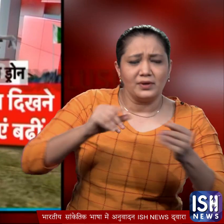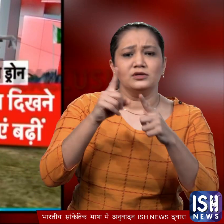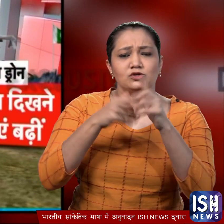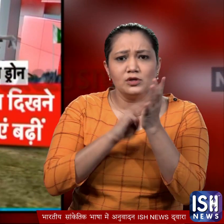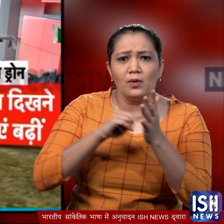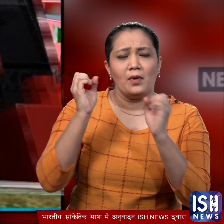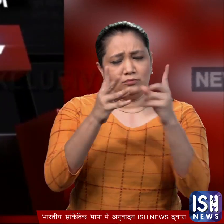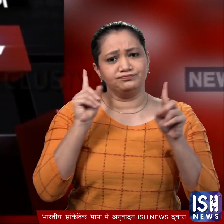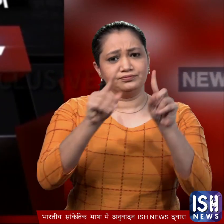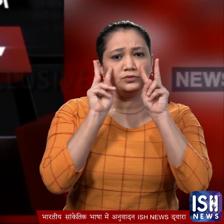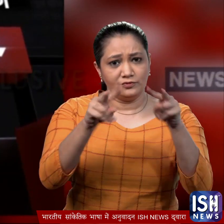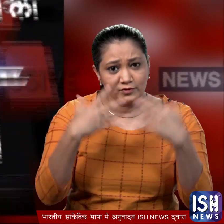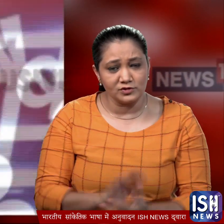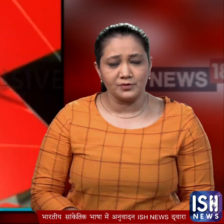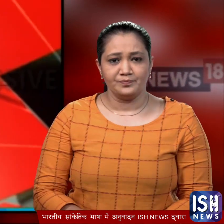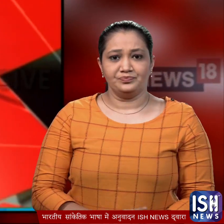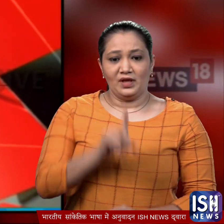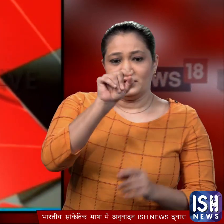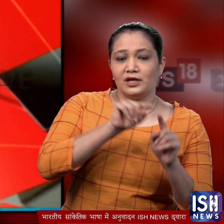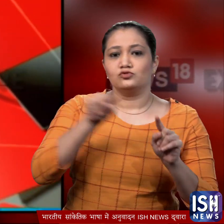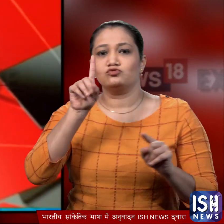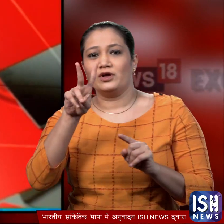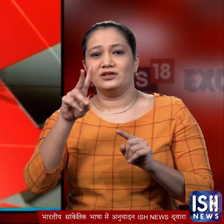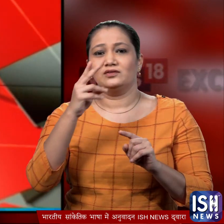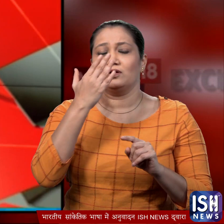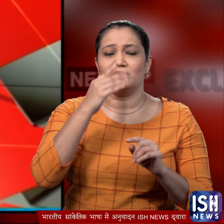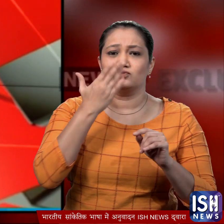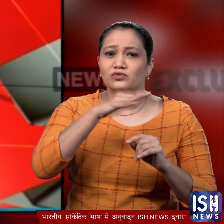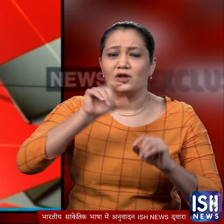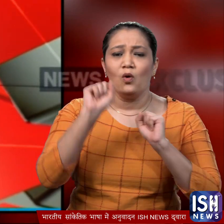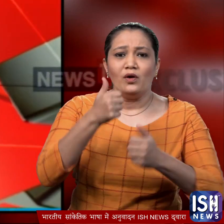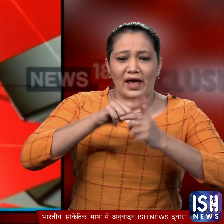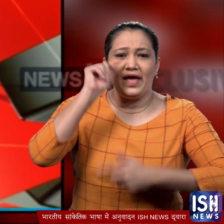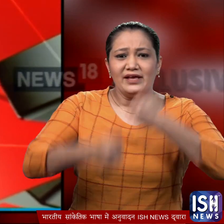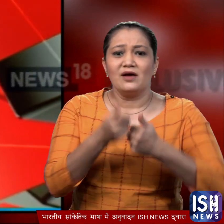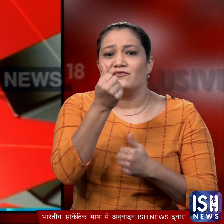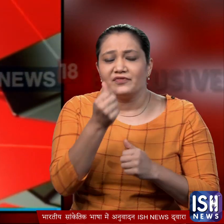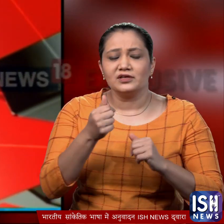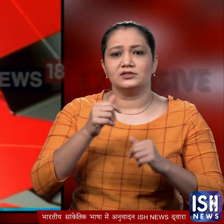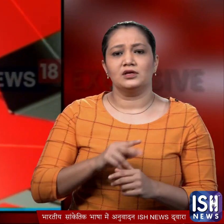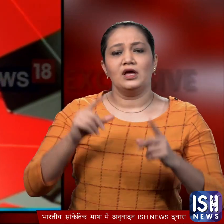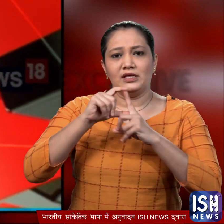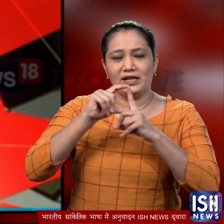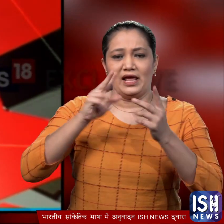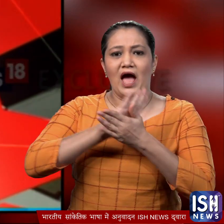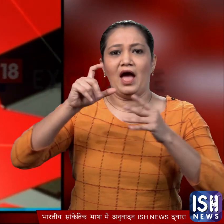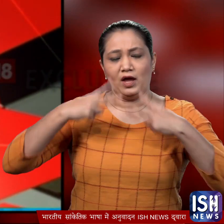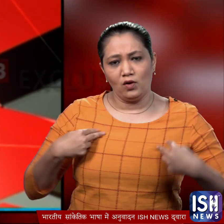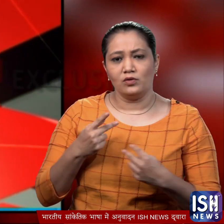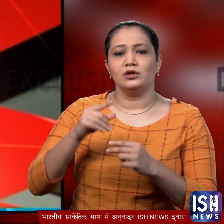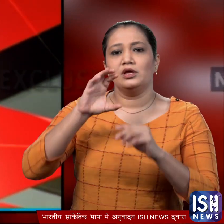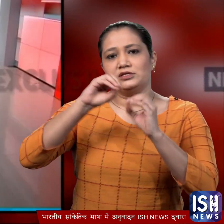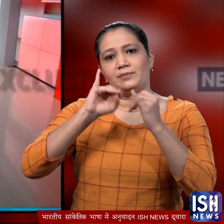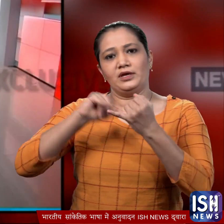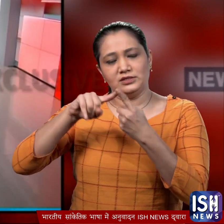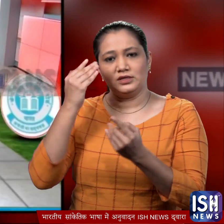बार ड्रोन देखे जा चुके हैं। 10वीं और 12वीं के छात्रों की एग्जाम फीस के मुद्दे पर दिल्ली हाईकोर्ट ने सीबीएसई को सुझाव दिया। न्यूज़ 18 के अमित सिंह की